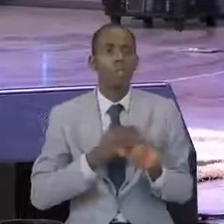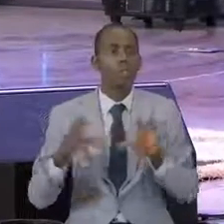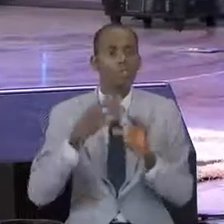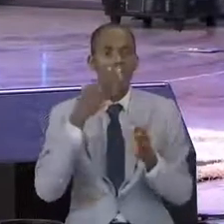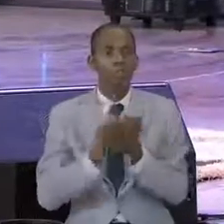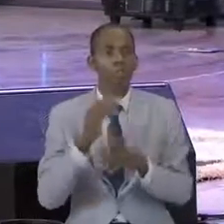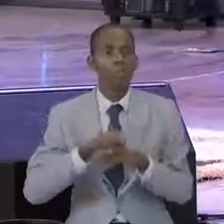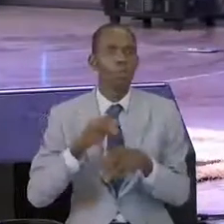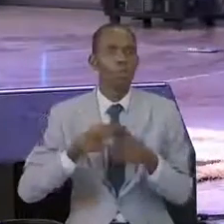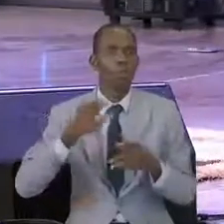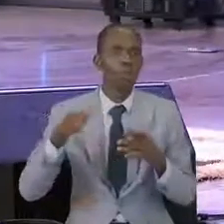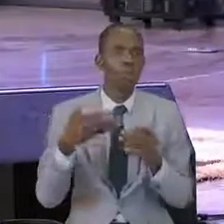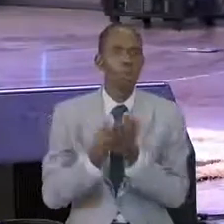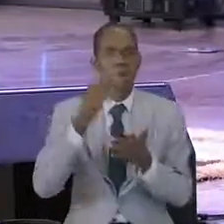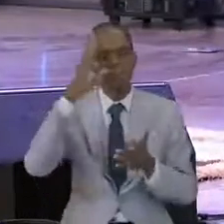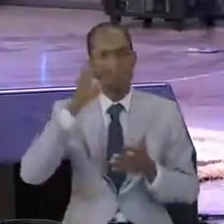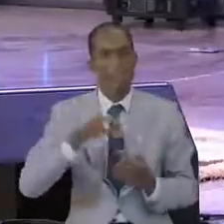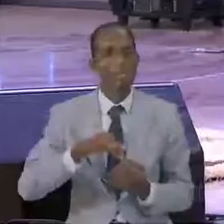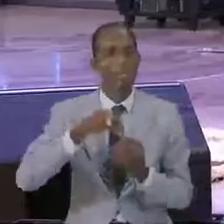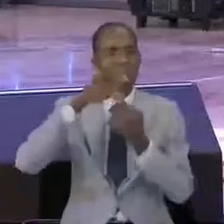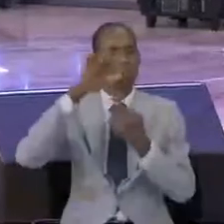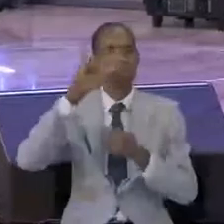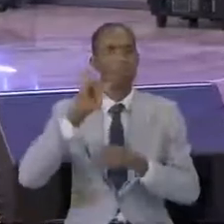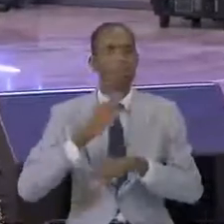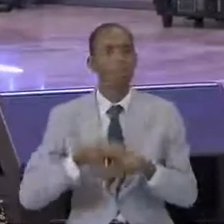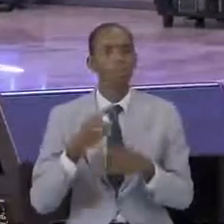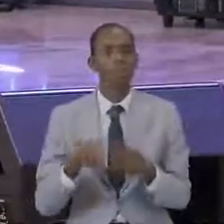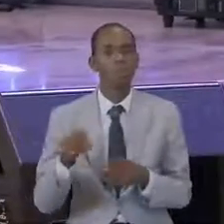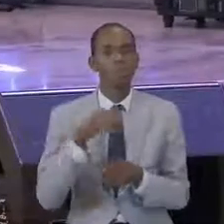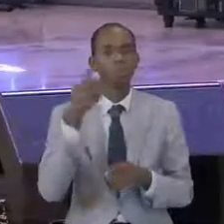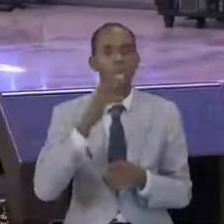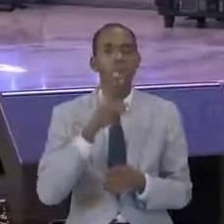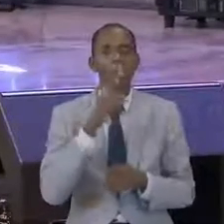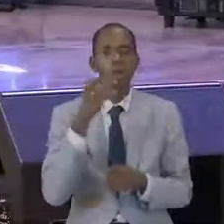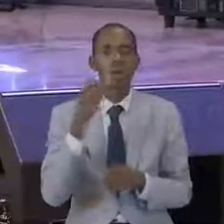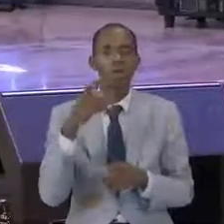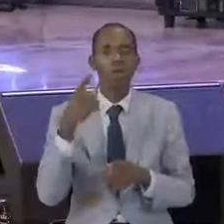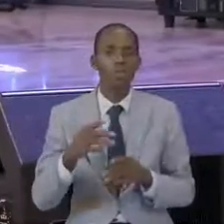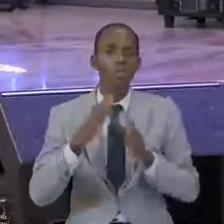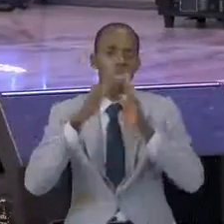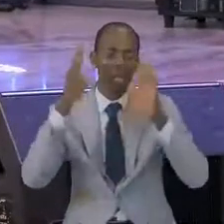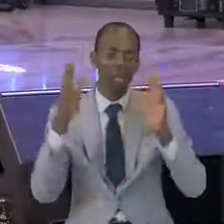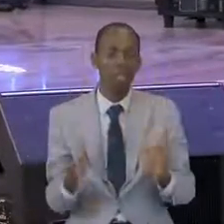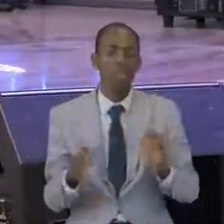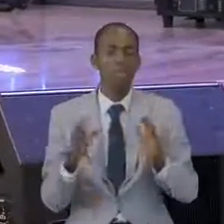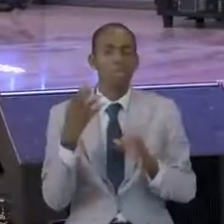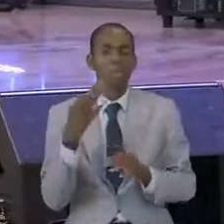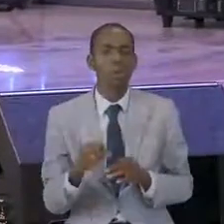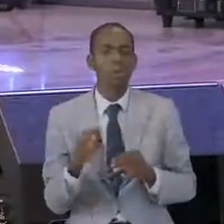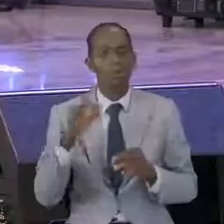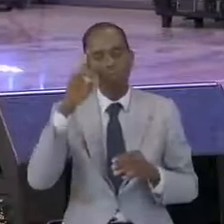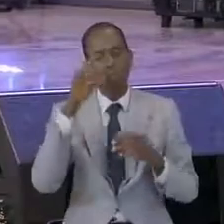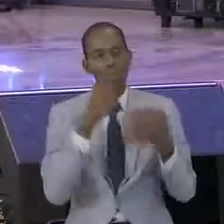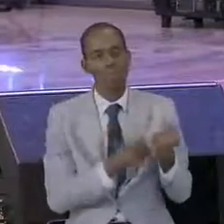pratiquant le bien avec tous surtout avec les frères en la foi nous